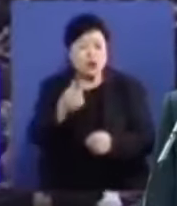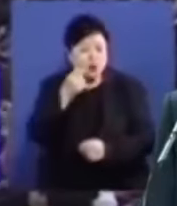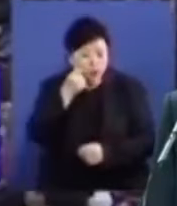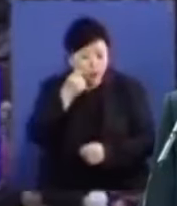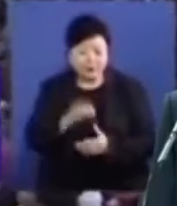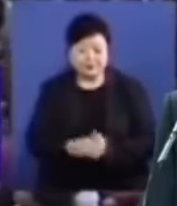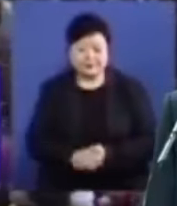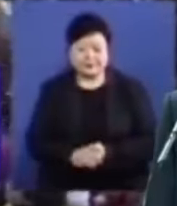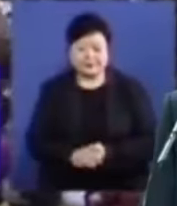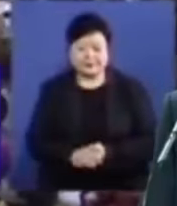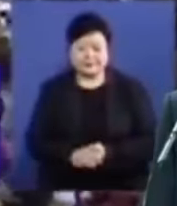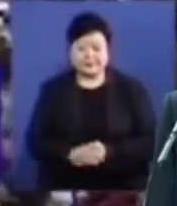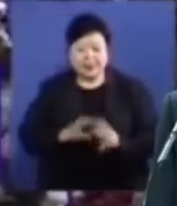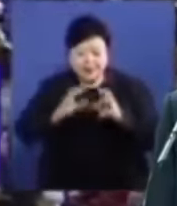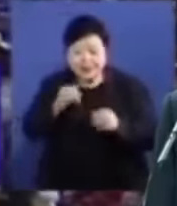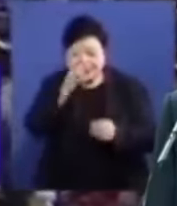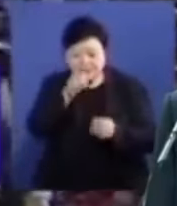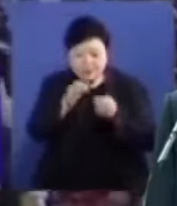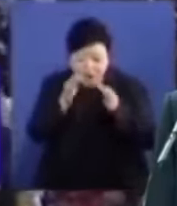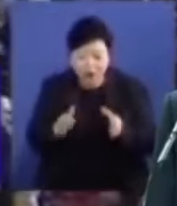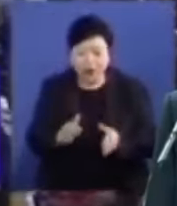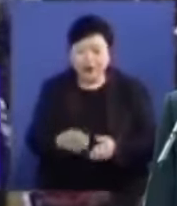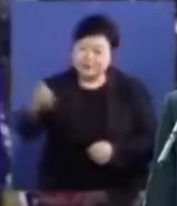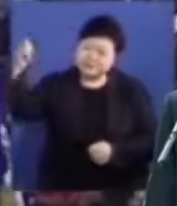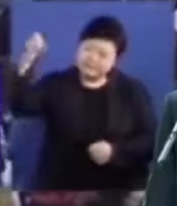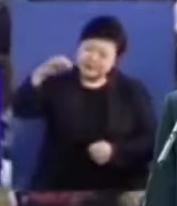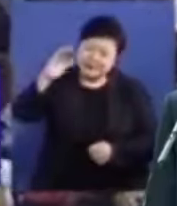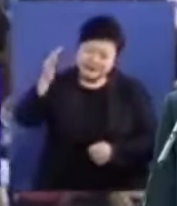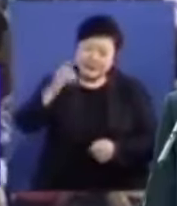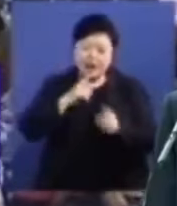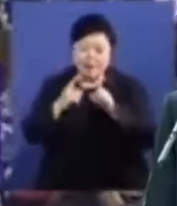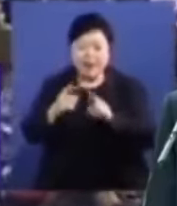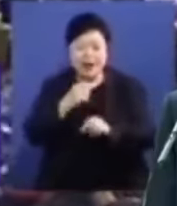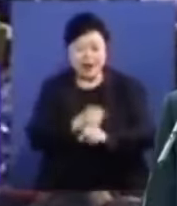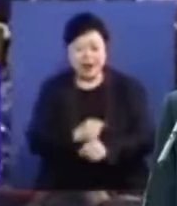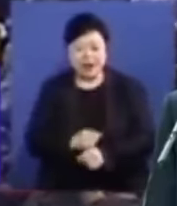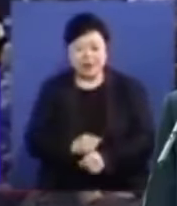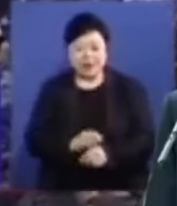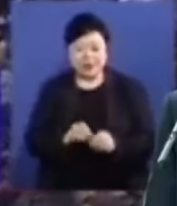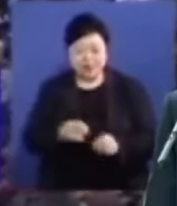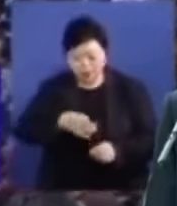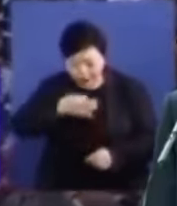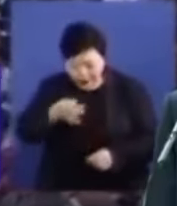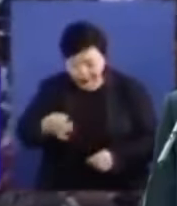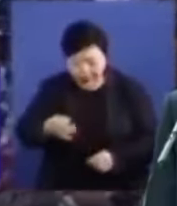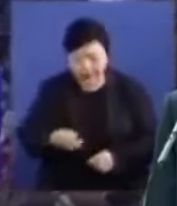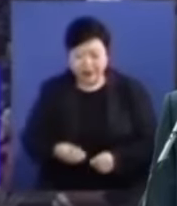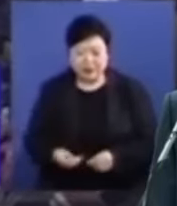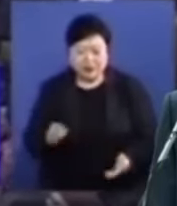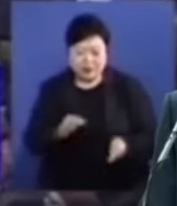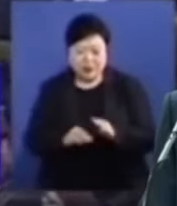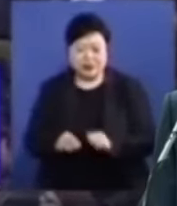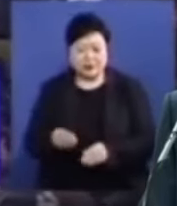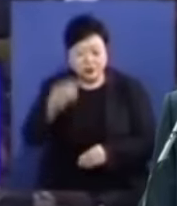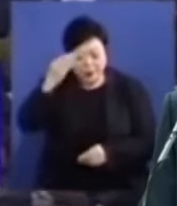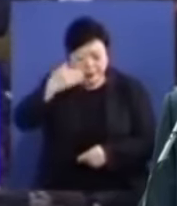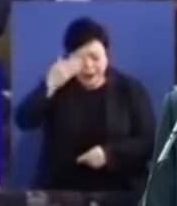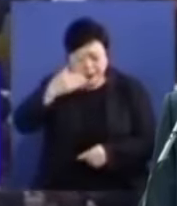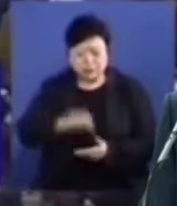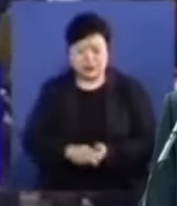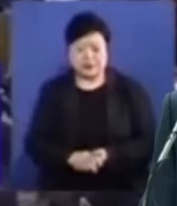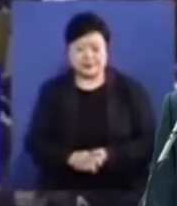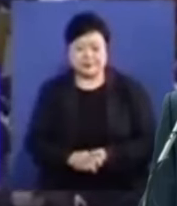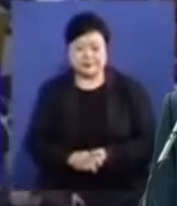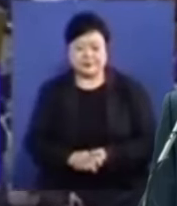없느니라. 내가 세상에 있는 동안에는 세상의 빛이로라. 이 말씀을 하시고 땅에 침을 뱉어 진흙을 이겨 그의 눈에 바르시고